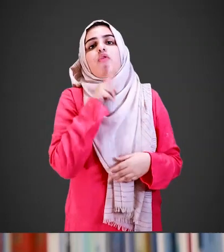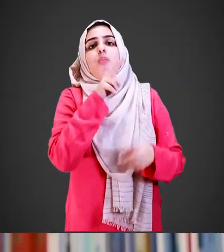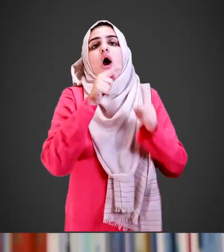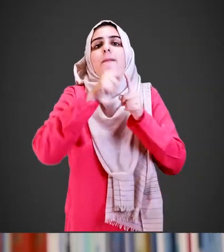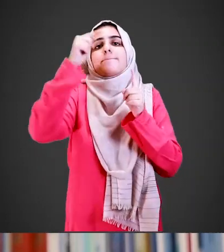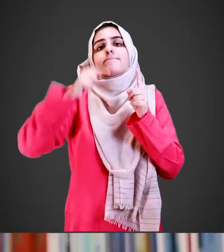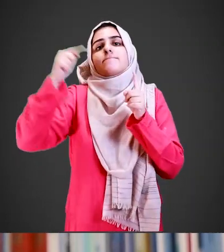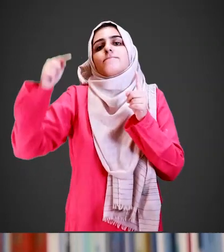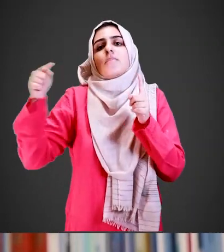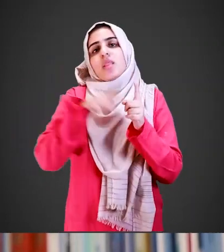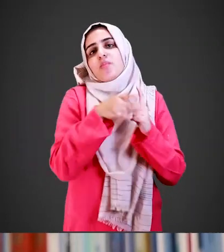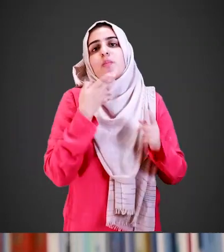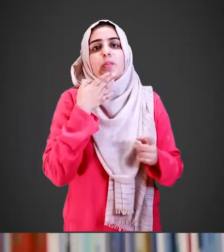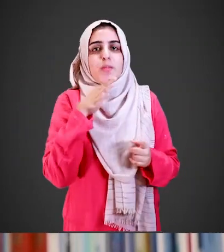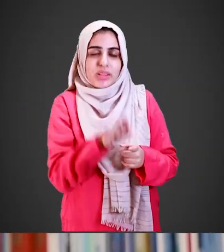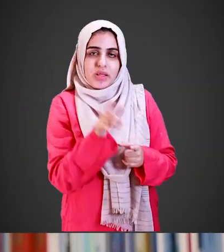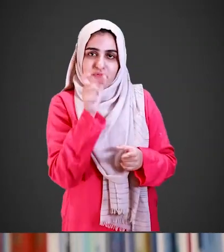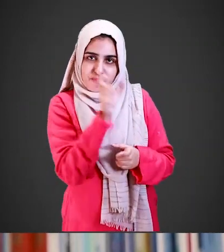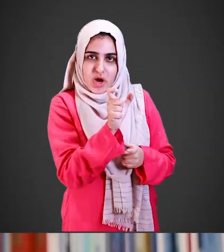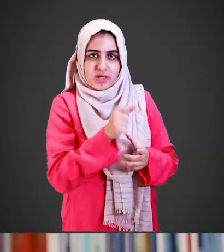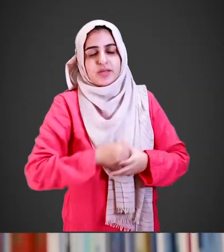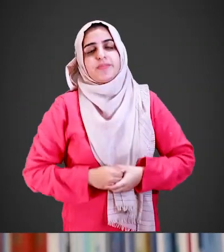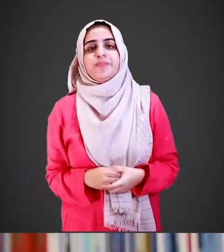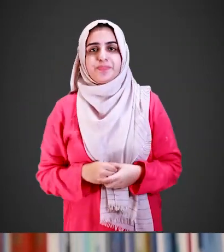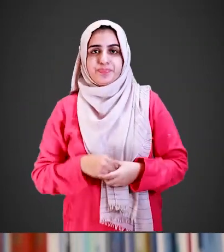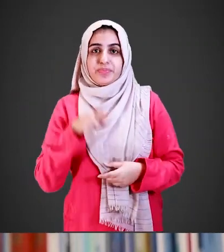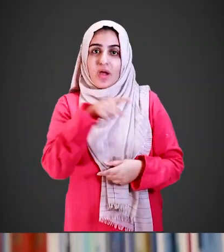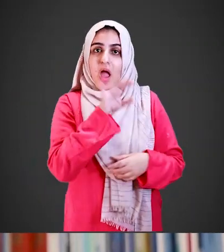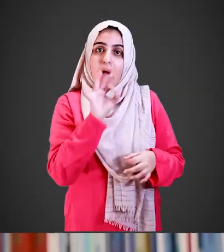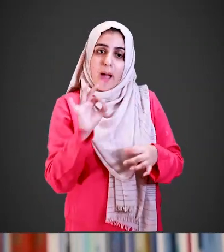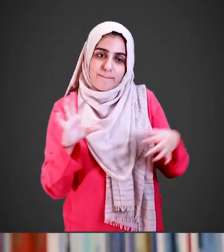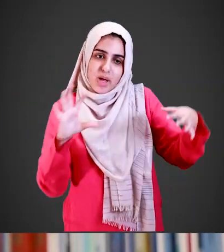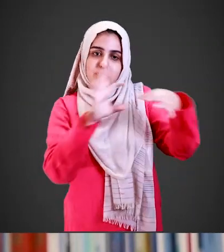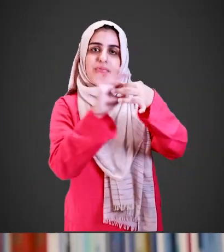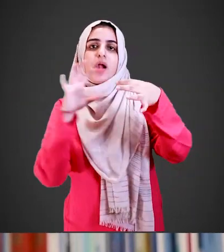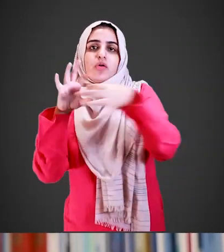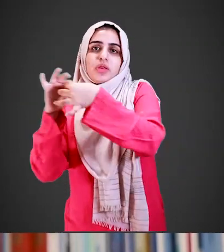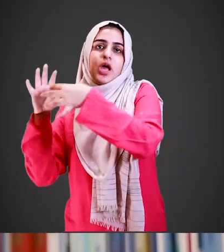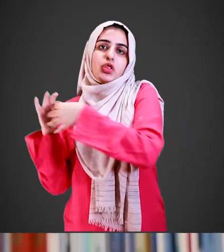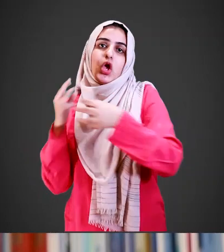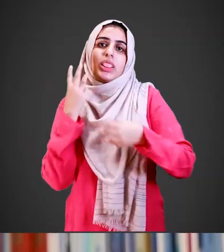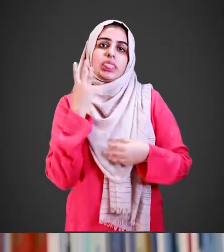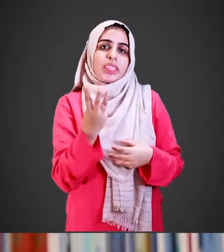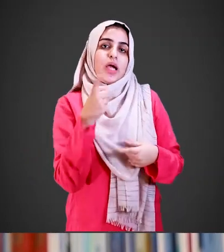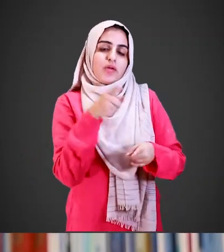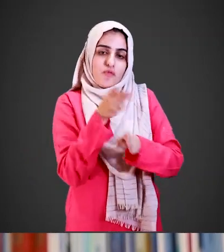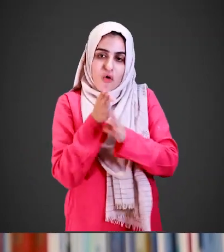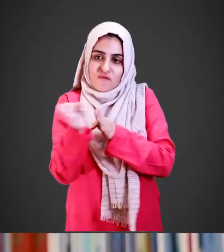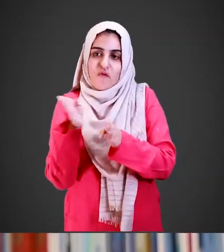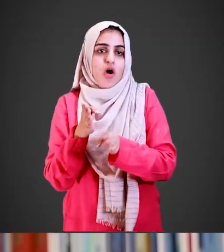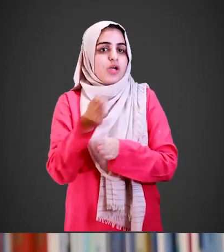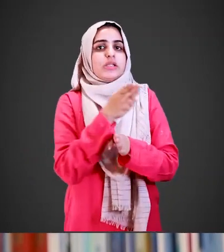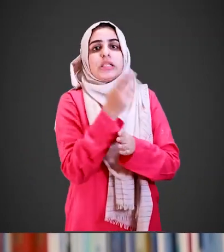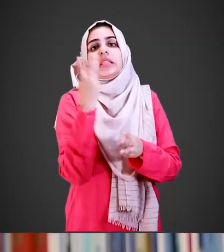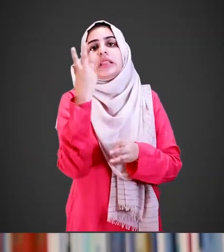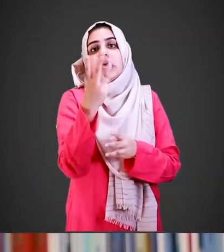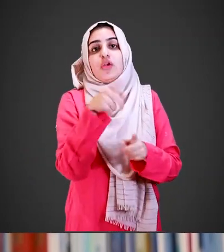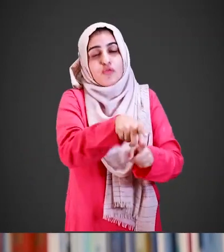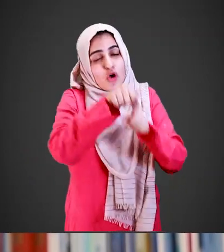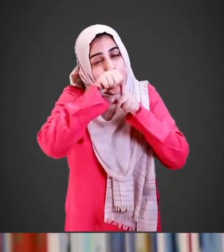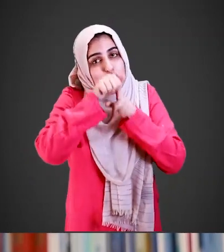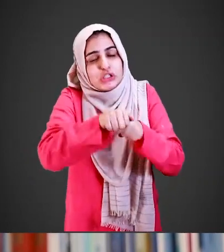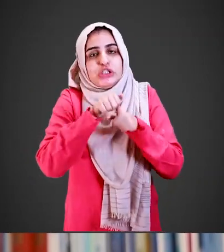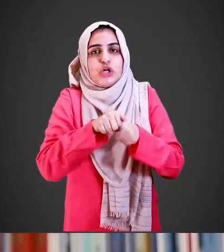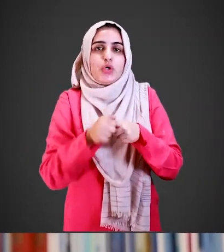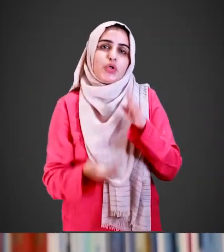हम माशियात कहते हैं, उसके ऊपर डिपेंड कर रहा होता है। ये तीनों अवामिल उसकी ख़ास समझ लें आपके कारिंदे हैं या